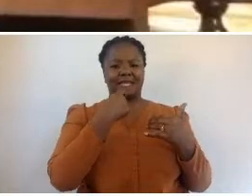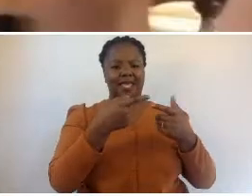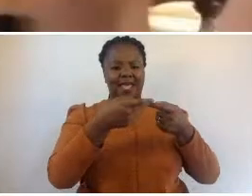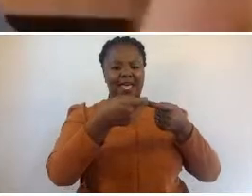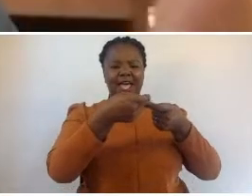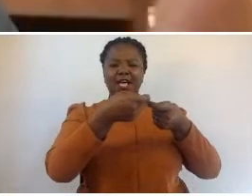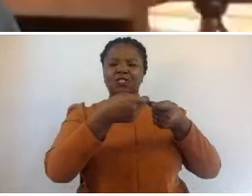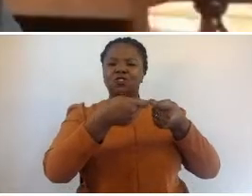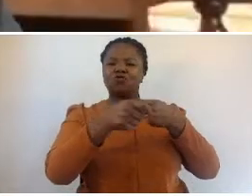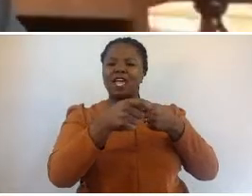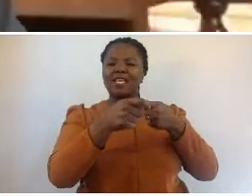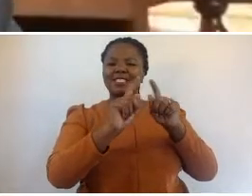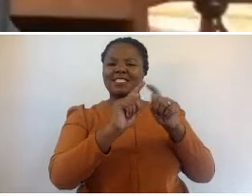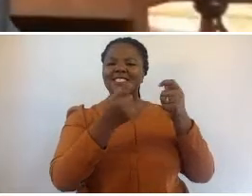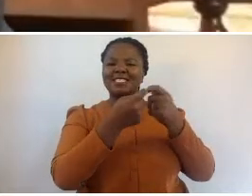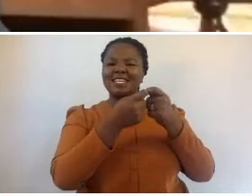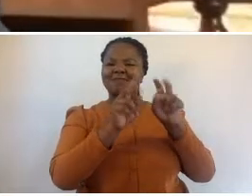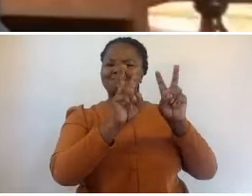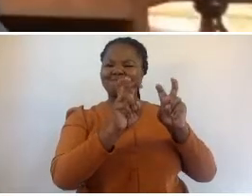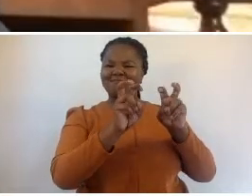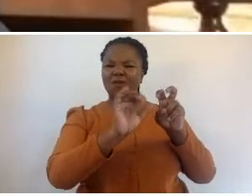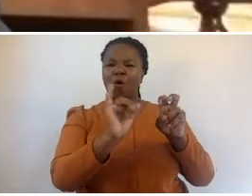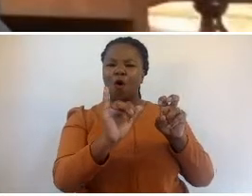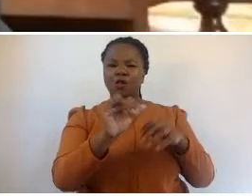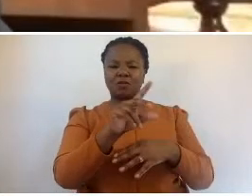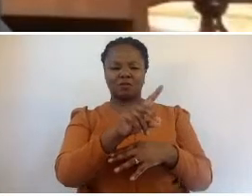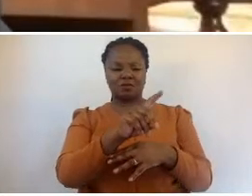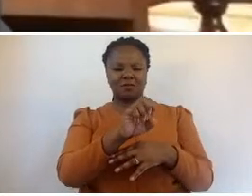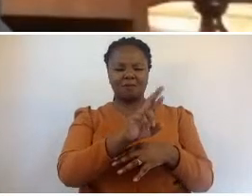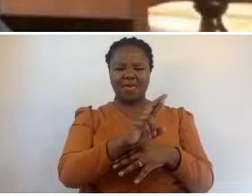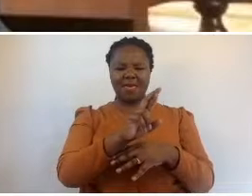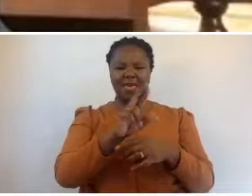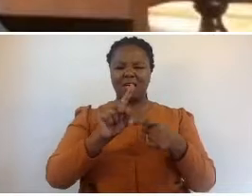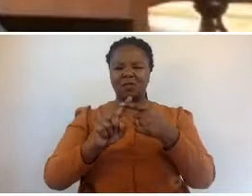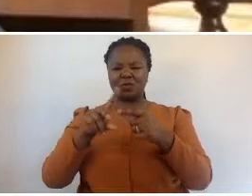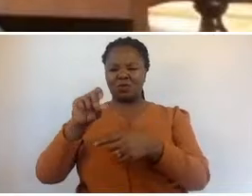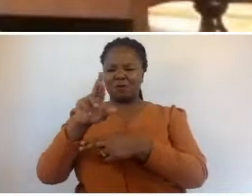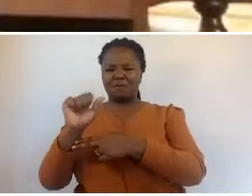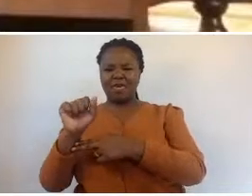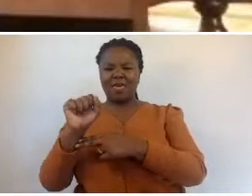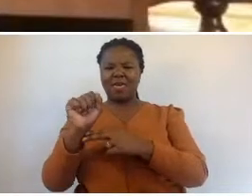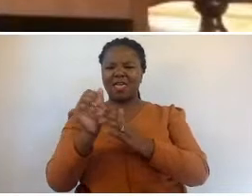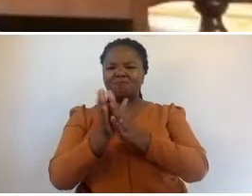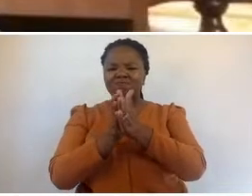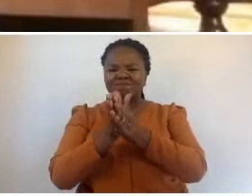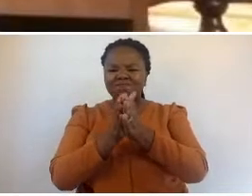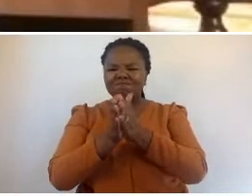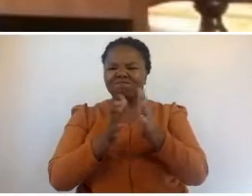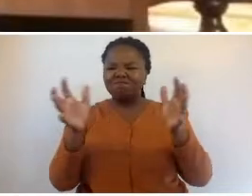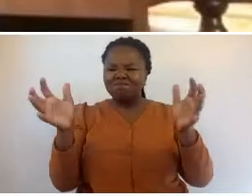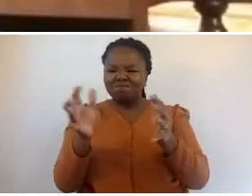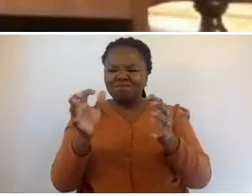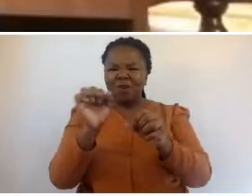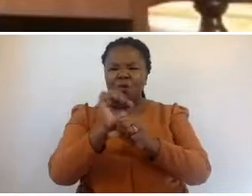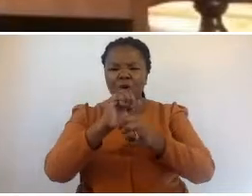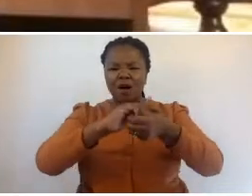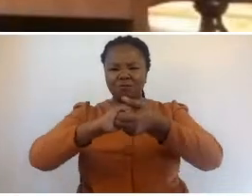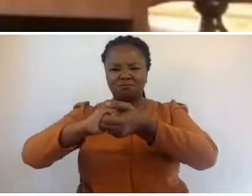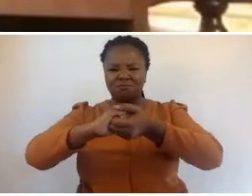le changement et nous avons une mobilisation entre pairs, des activités de